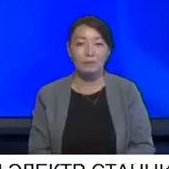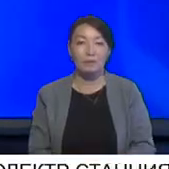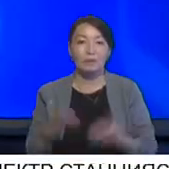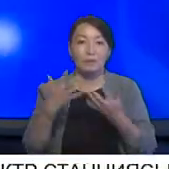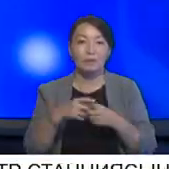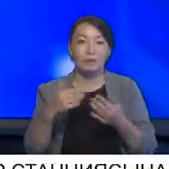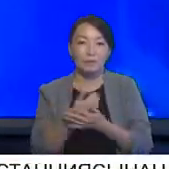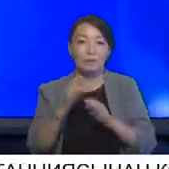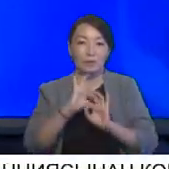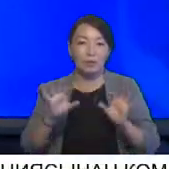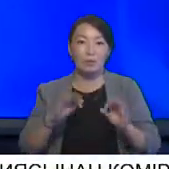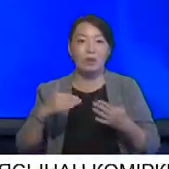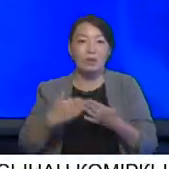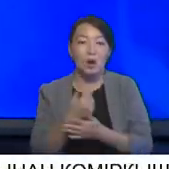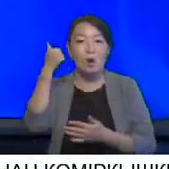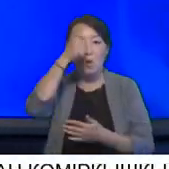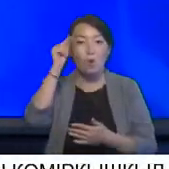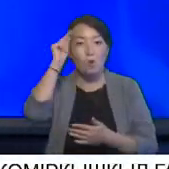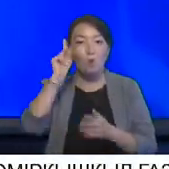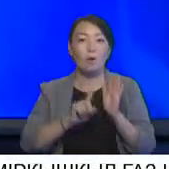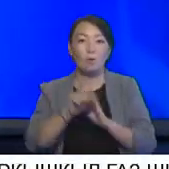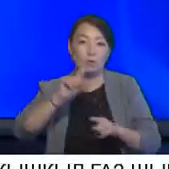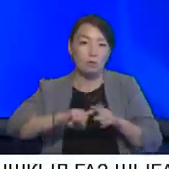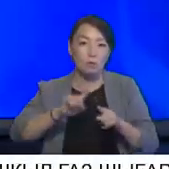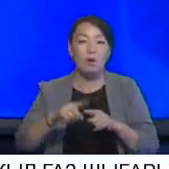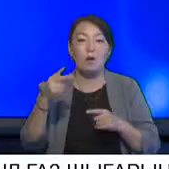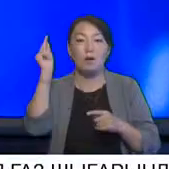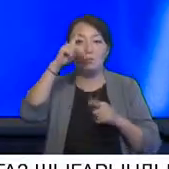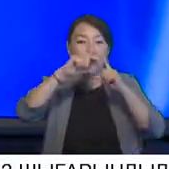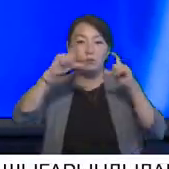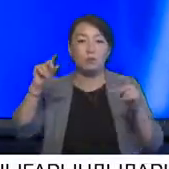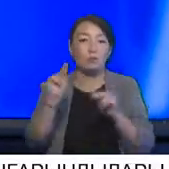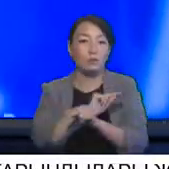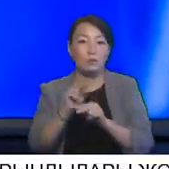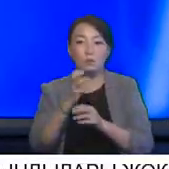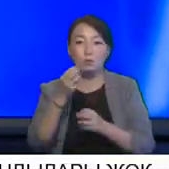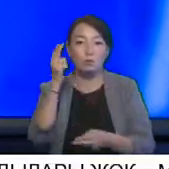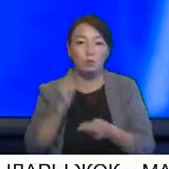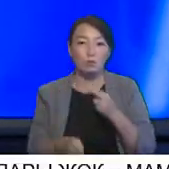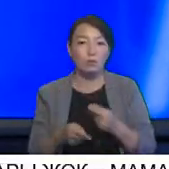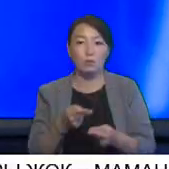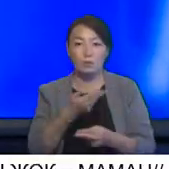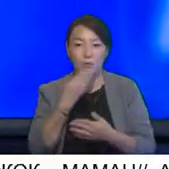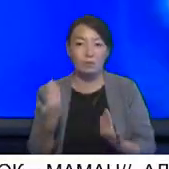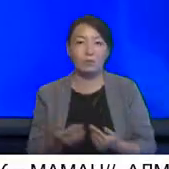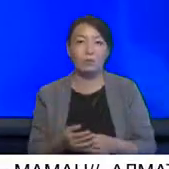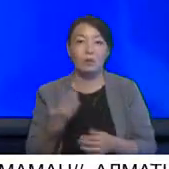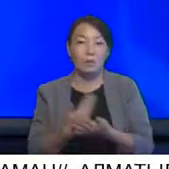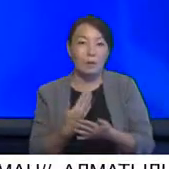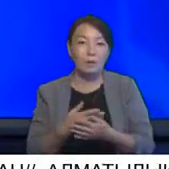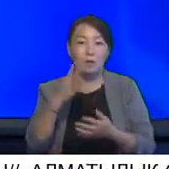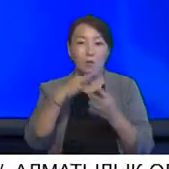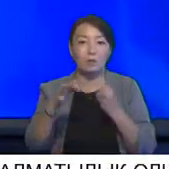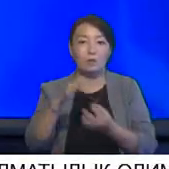Шығарылымды жалғастырамыз. Жаңа оқу маусымы таяп қалды, ал бірқатар білім ұясының күрделі жөндеу жұмыстары кешеуілдеп тұр. Мәселен,